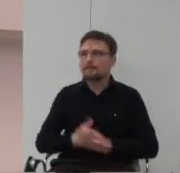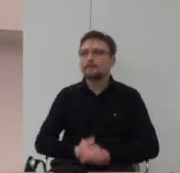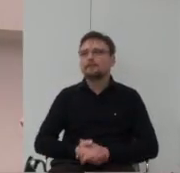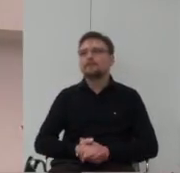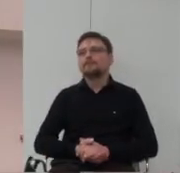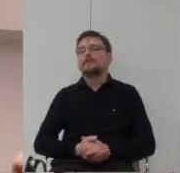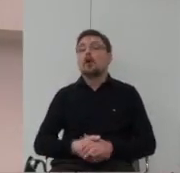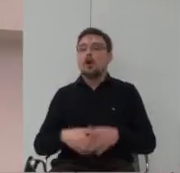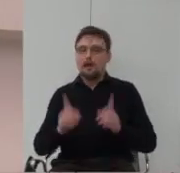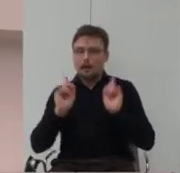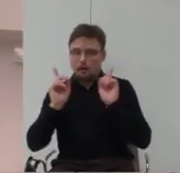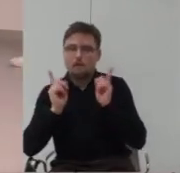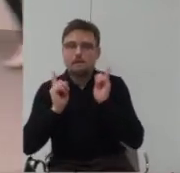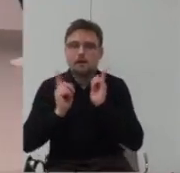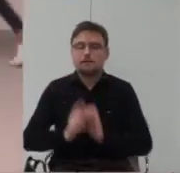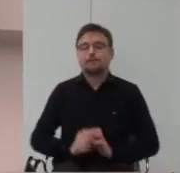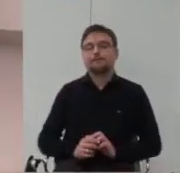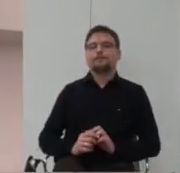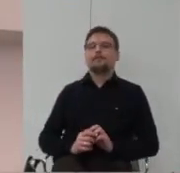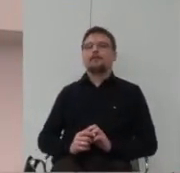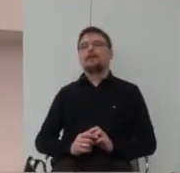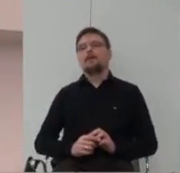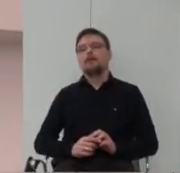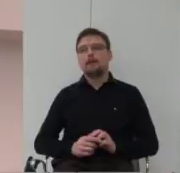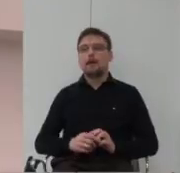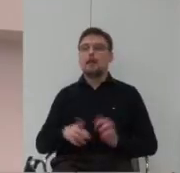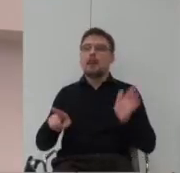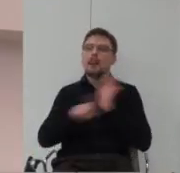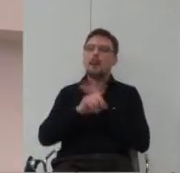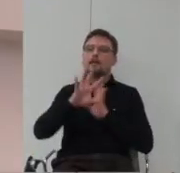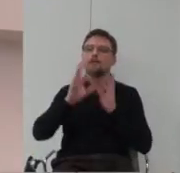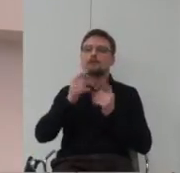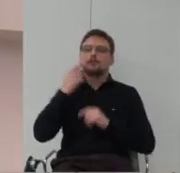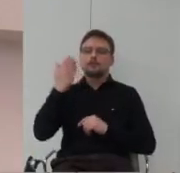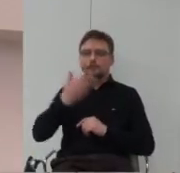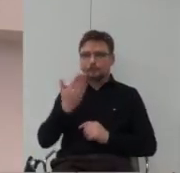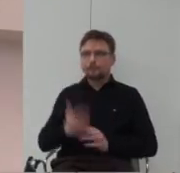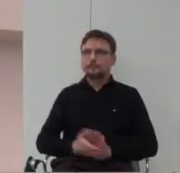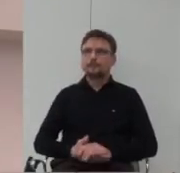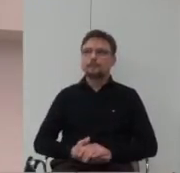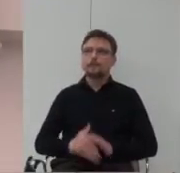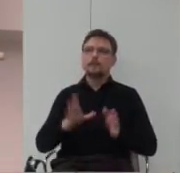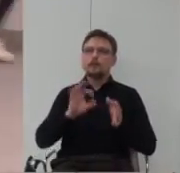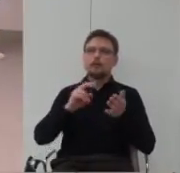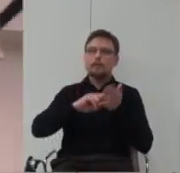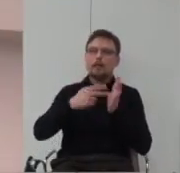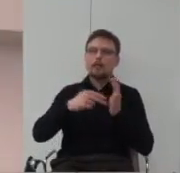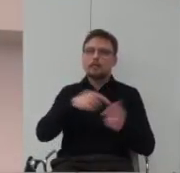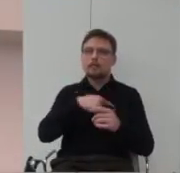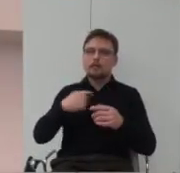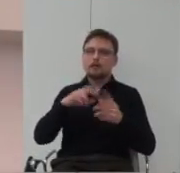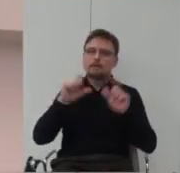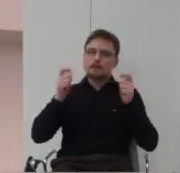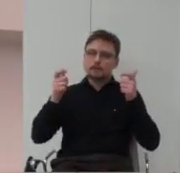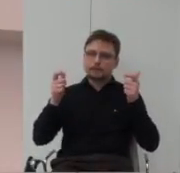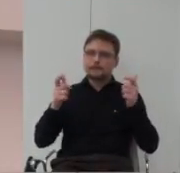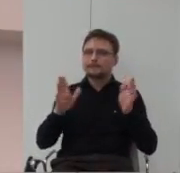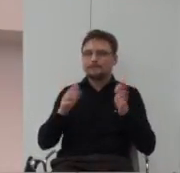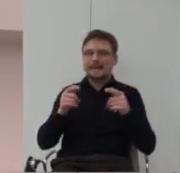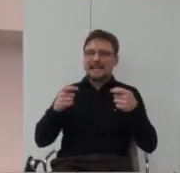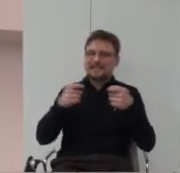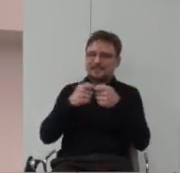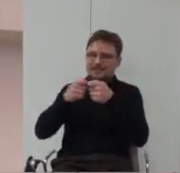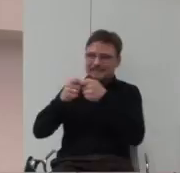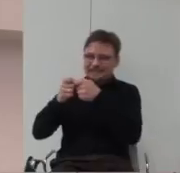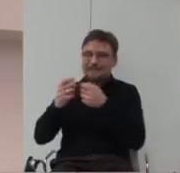jak będziemy mieszkać w przyszłości. Taka tylko uwaga tutaj do wszystkich jeszcze prelegentów,